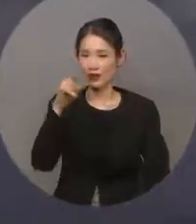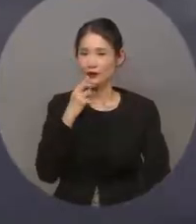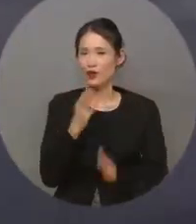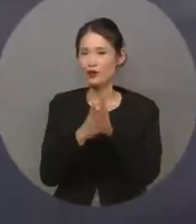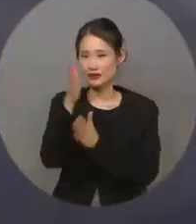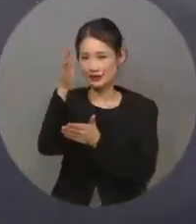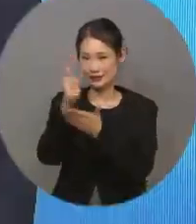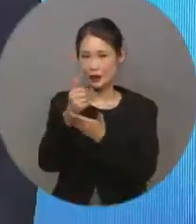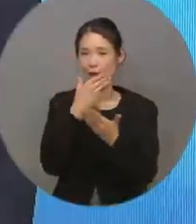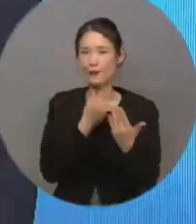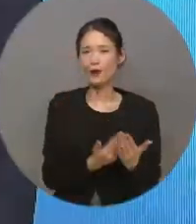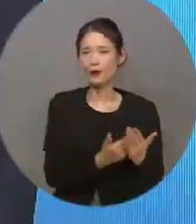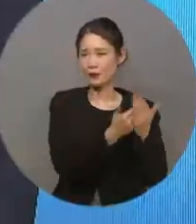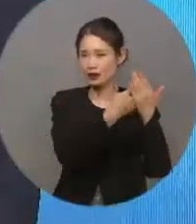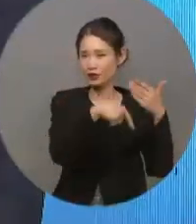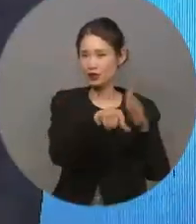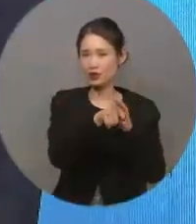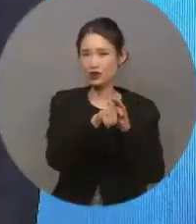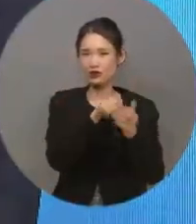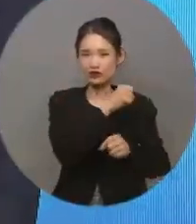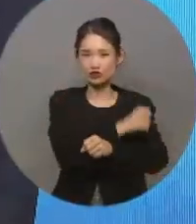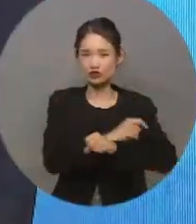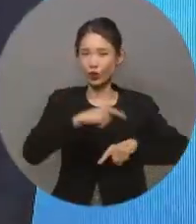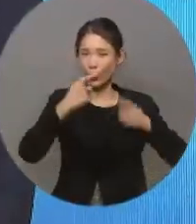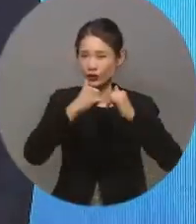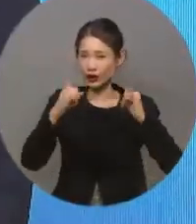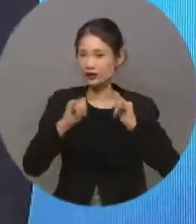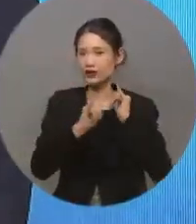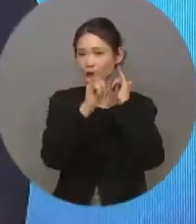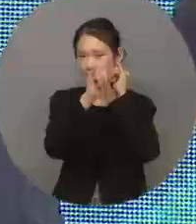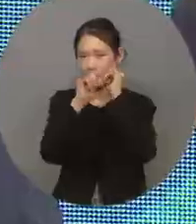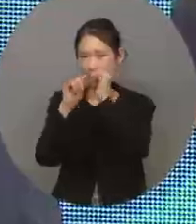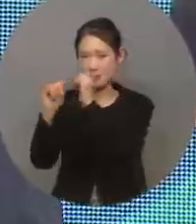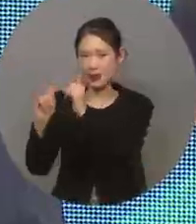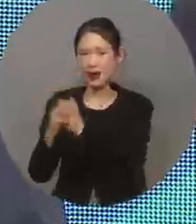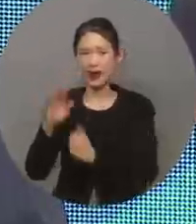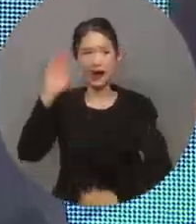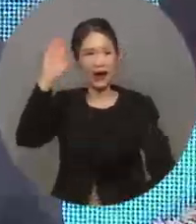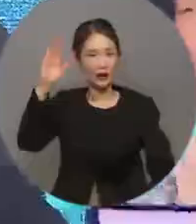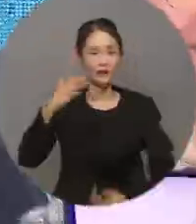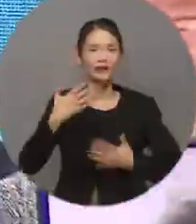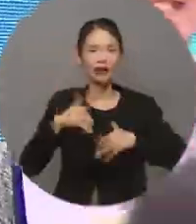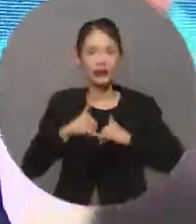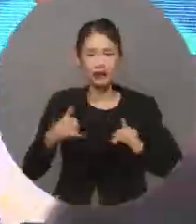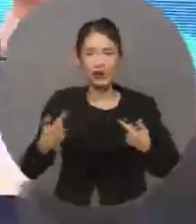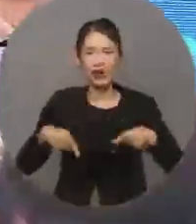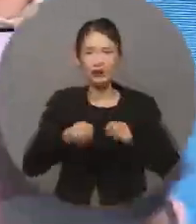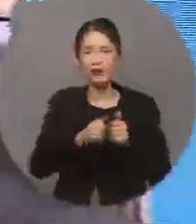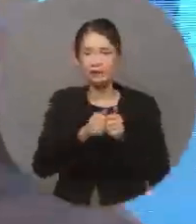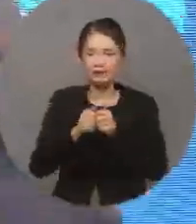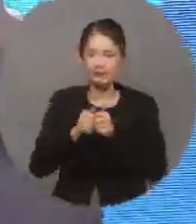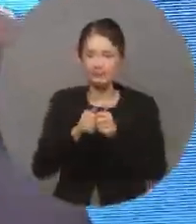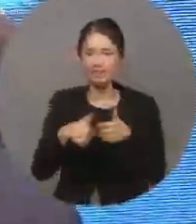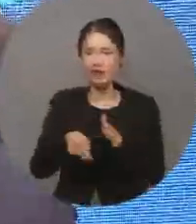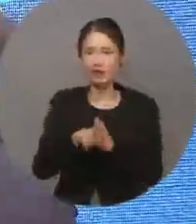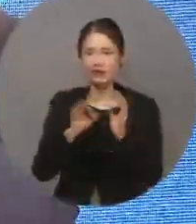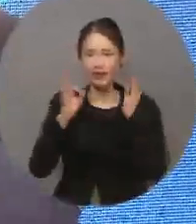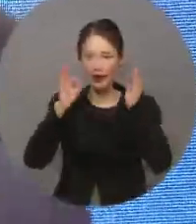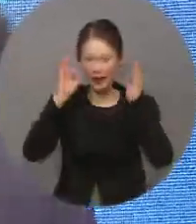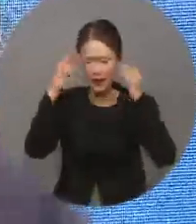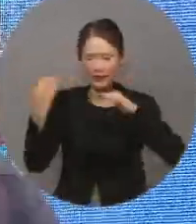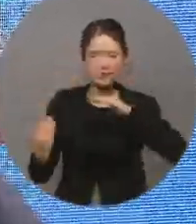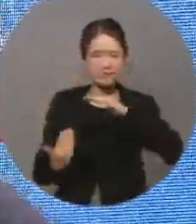복지 발전을 위해 기여한 유공자들에게 표창을 전달하며 앞으로 약자와의 동행을 위해 최선을 다하겠다는